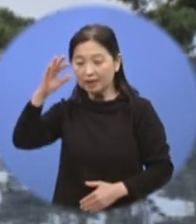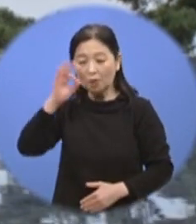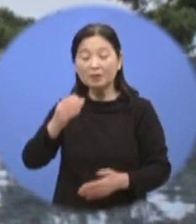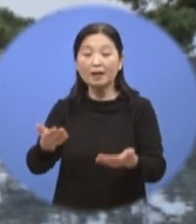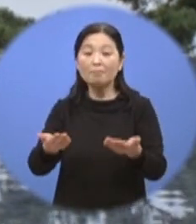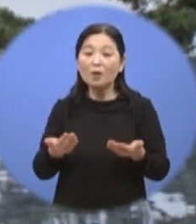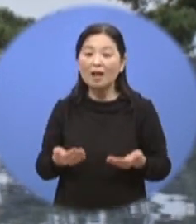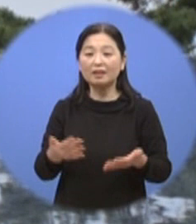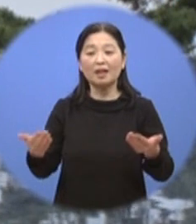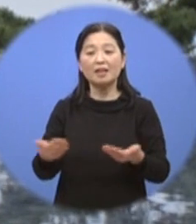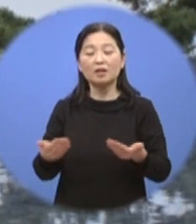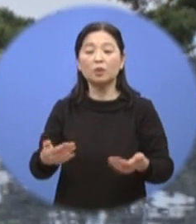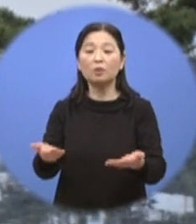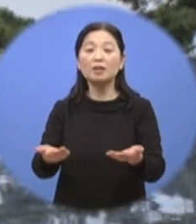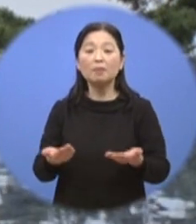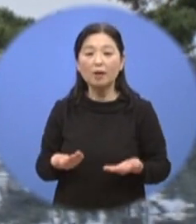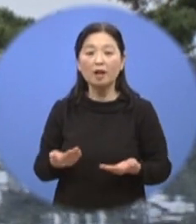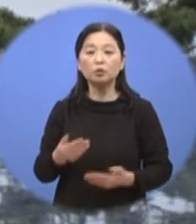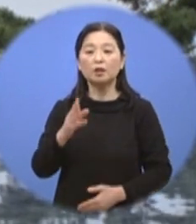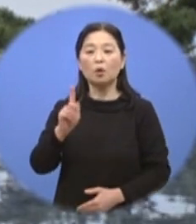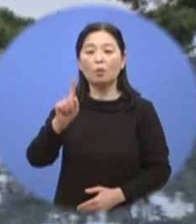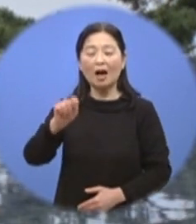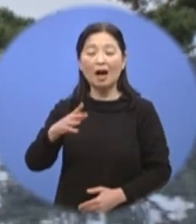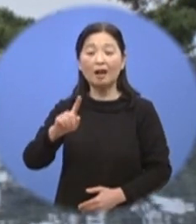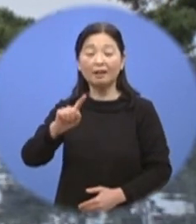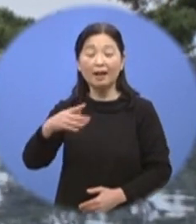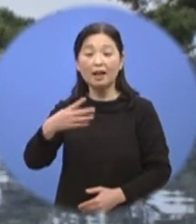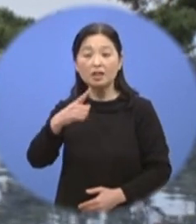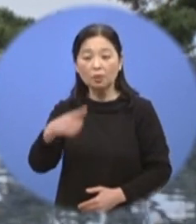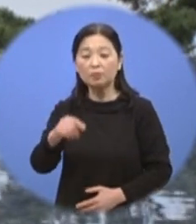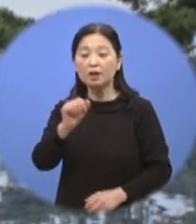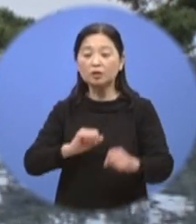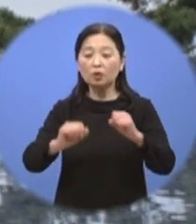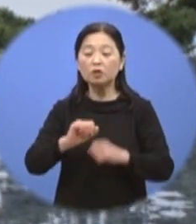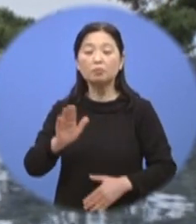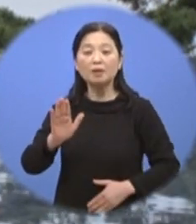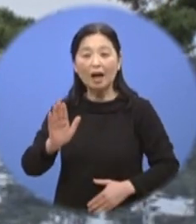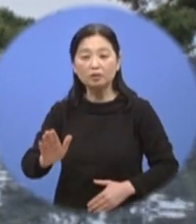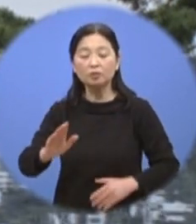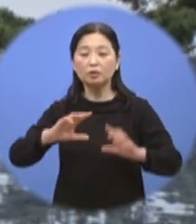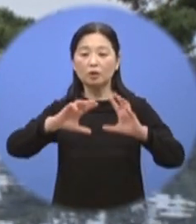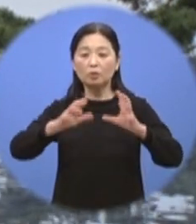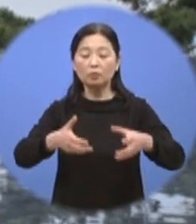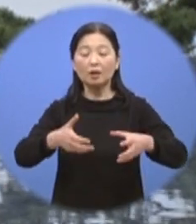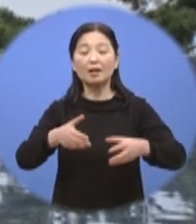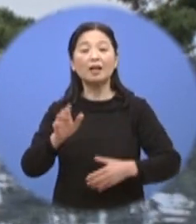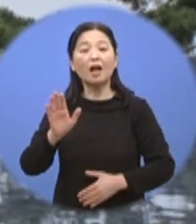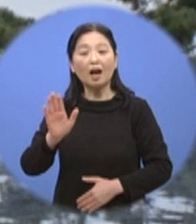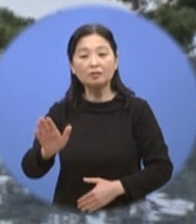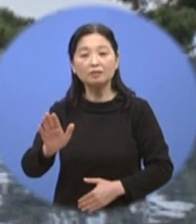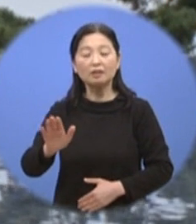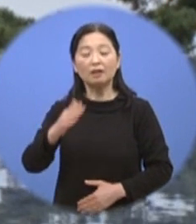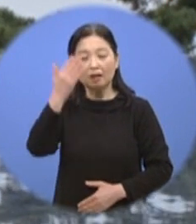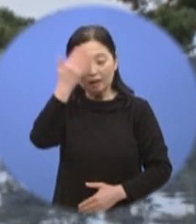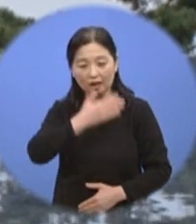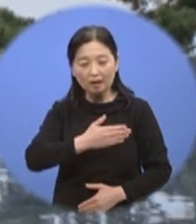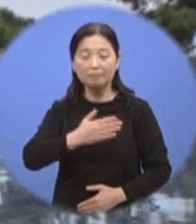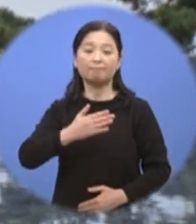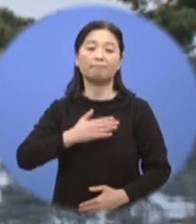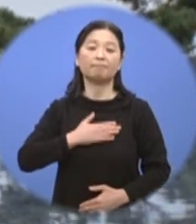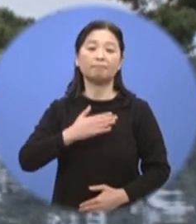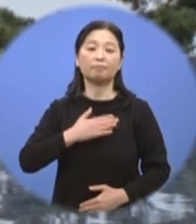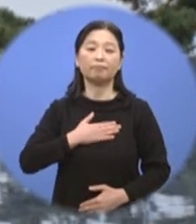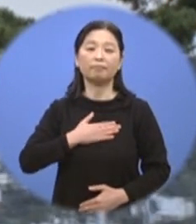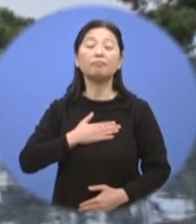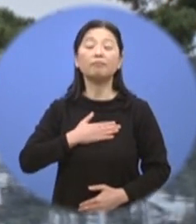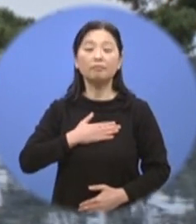時滞在でお仕事をしていただくワーケーションという海外の、そういう取り組みがですね、に気がつきまして、ぜひ企業誘